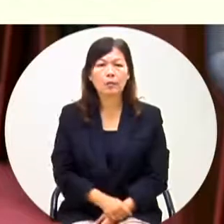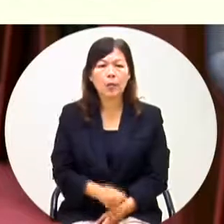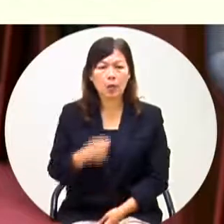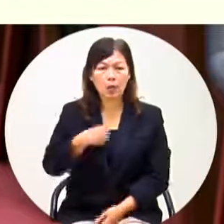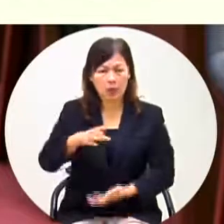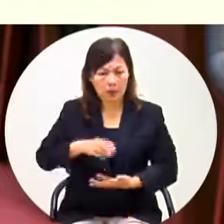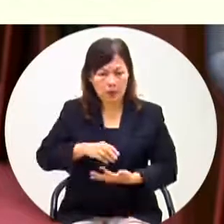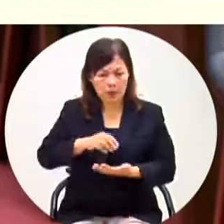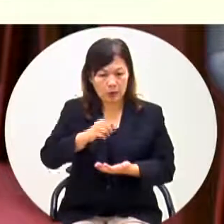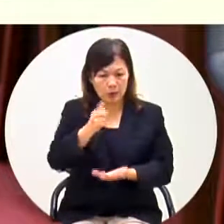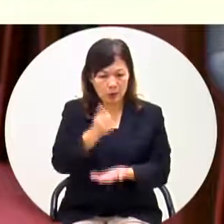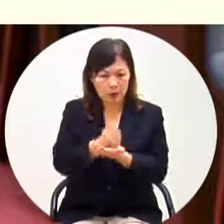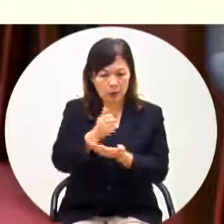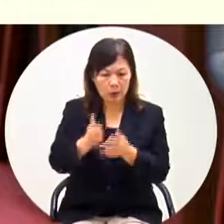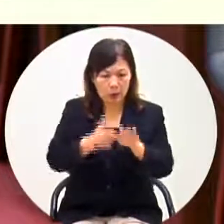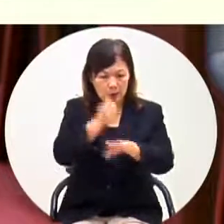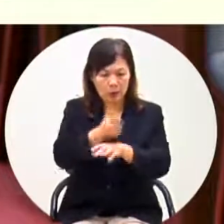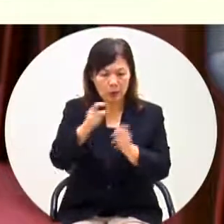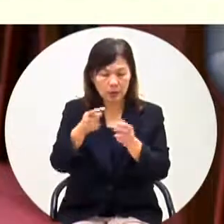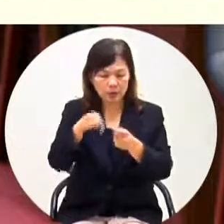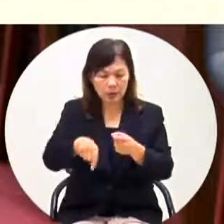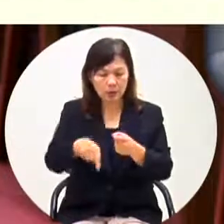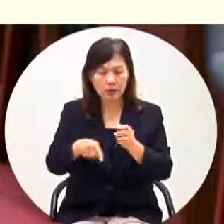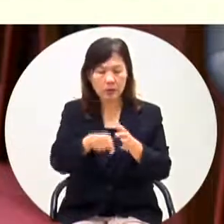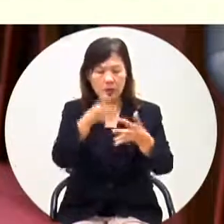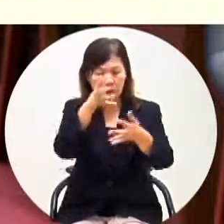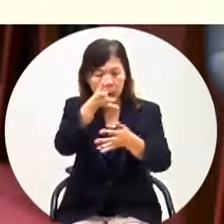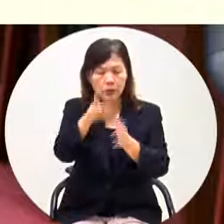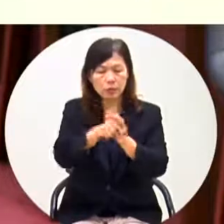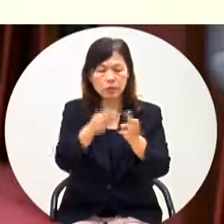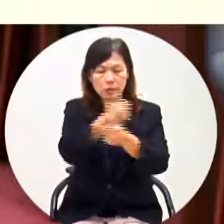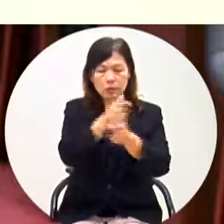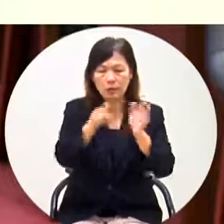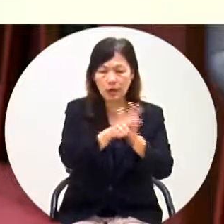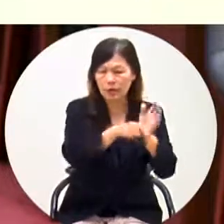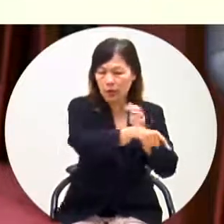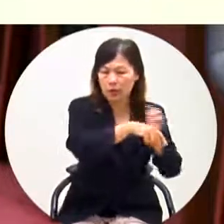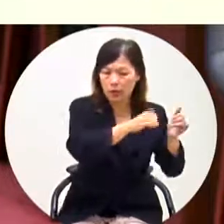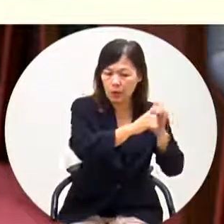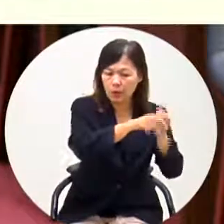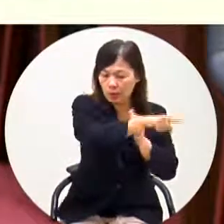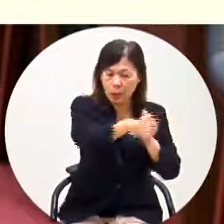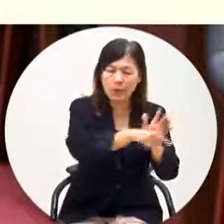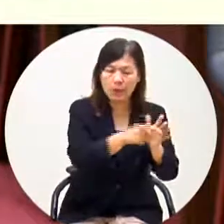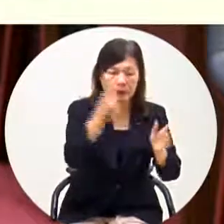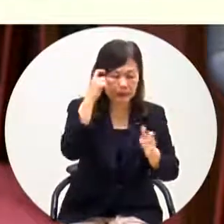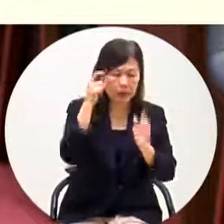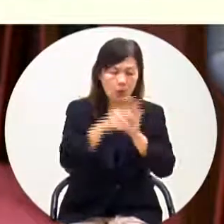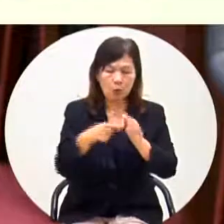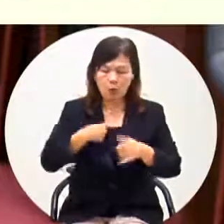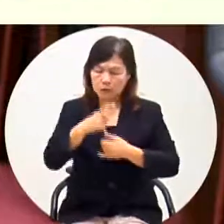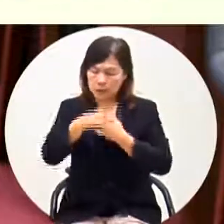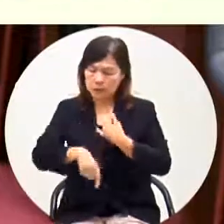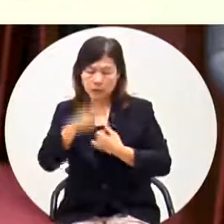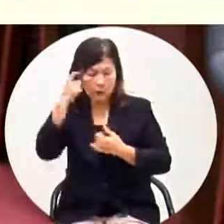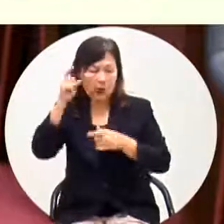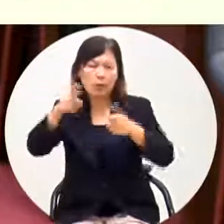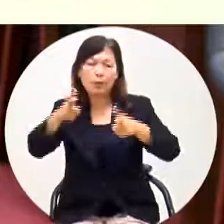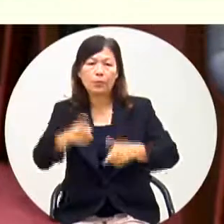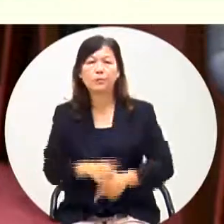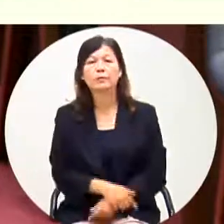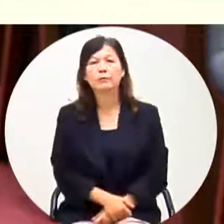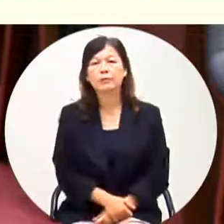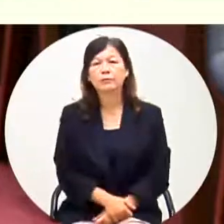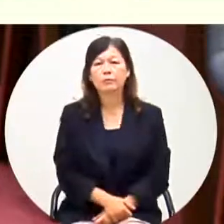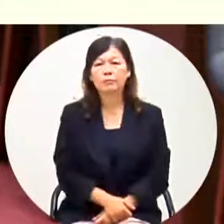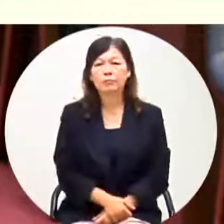政，就是代表民意来的，这个都是选民的心声，不是我个人的意见。所以呢，今日大社中